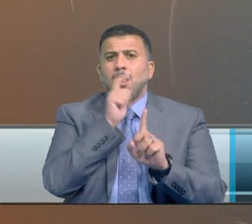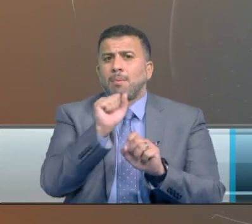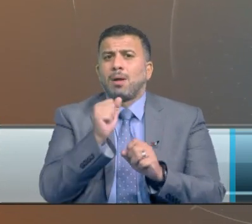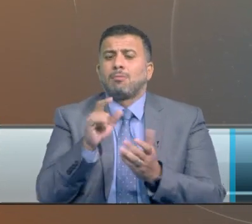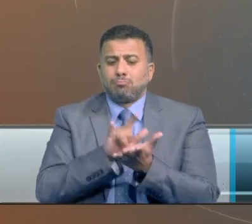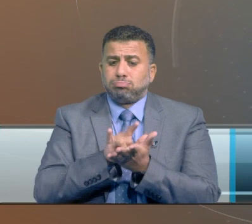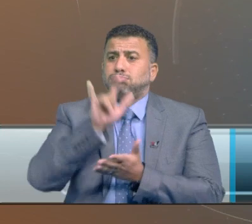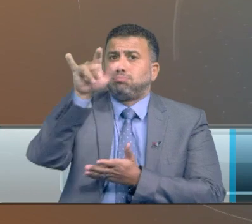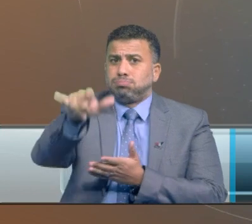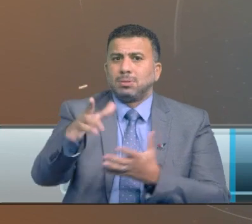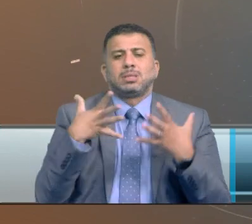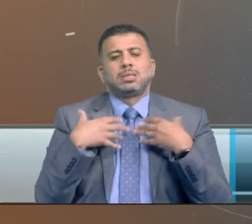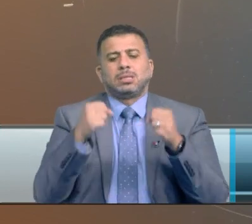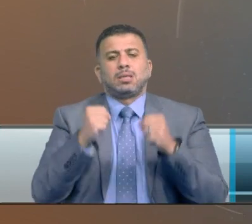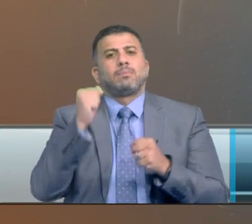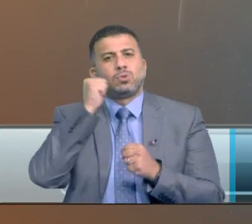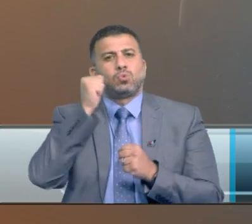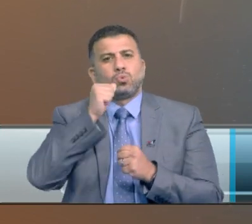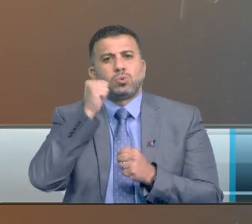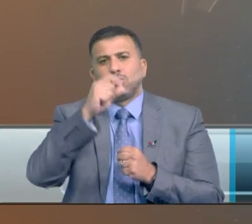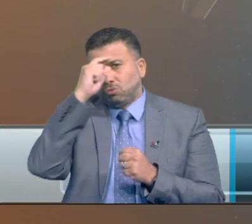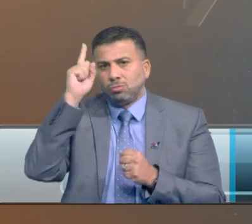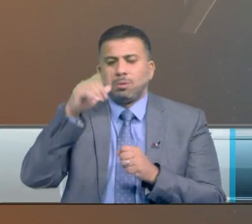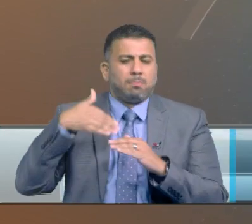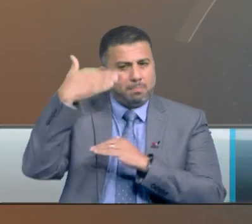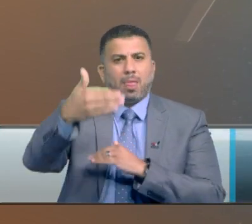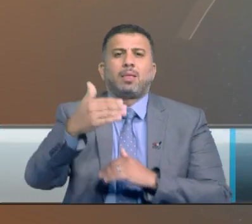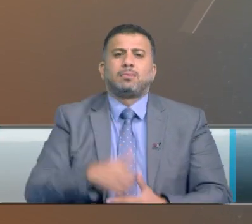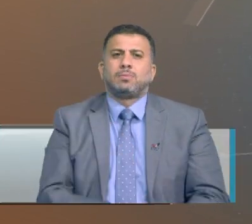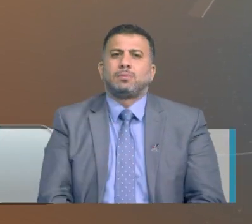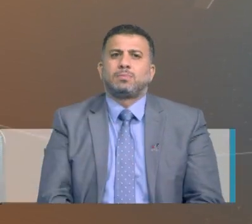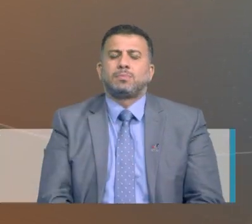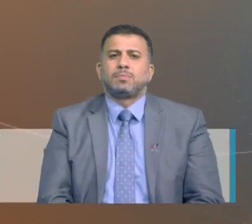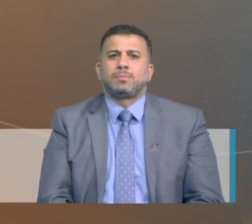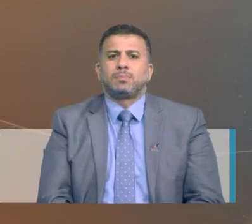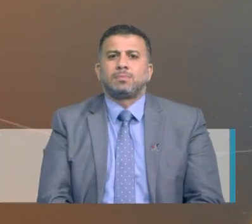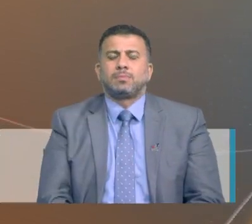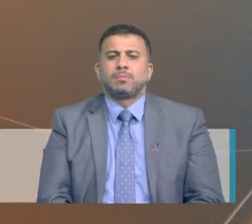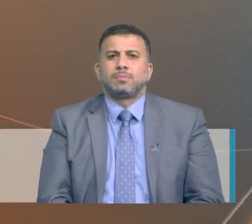لضمان عودتهم الى الجمهوريه السودانيه في وقت لاحق بشكل امن